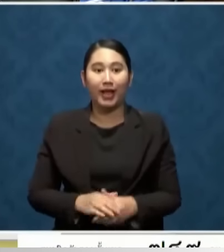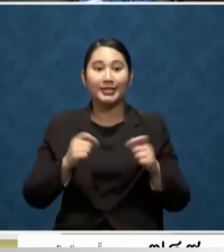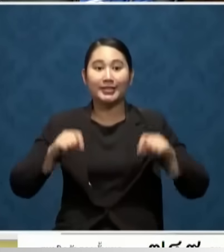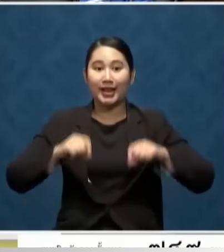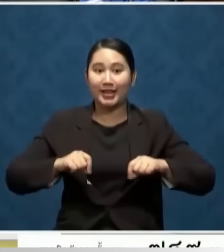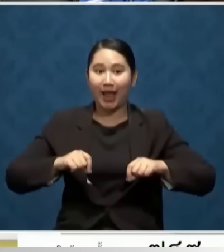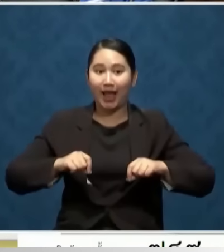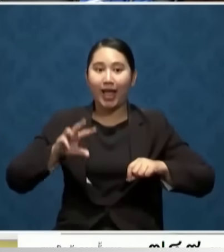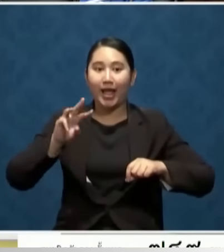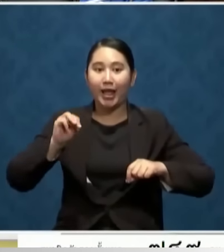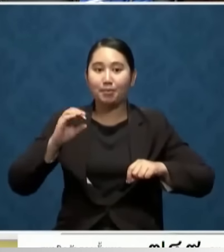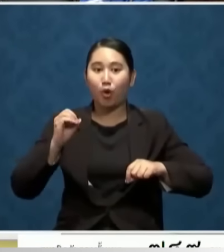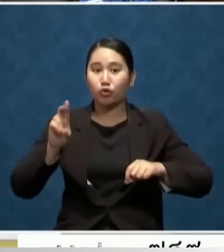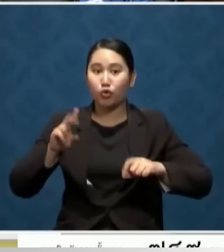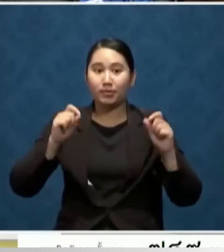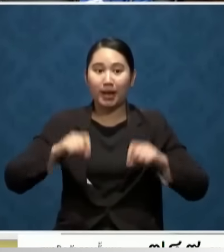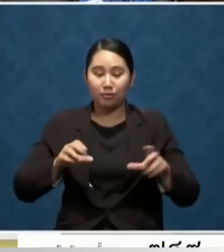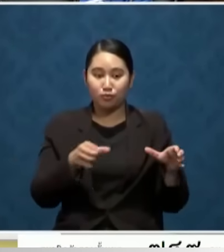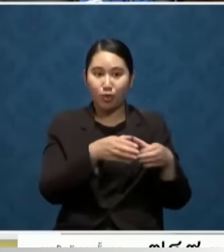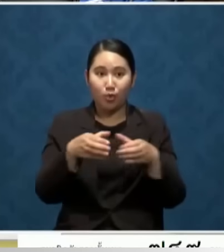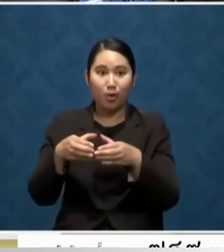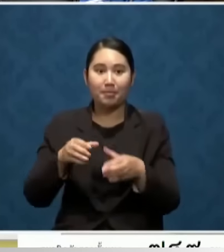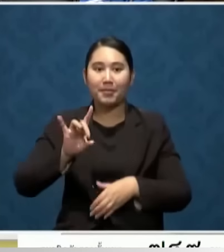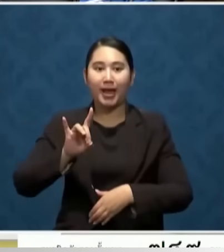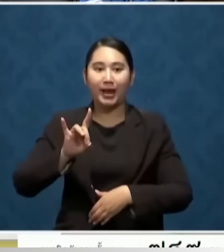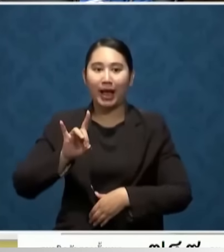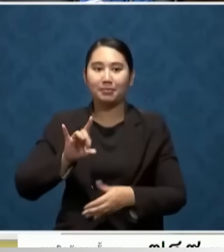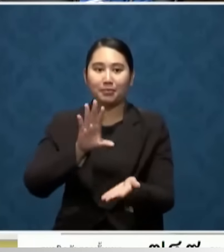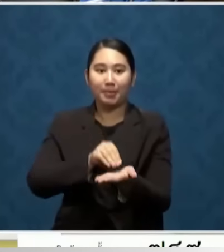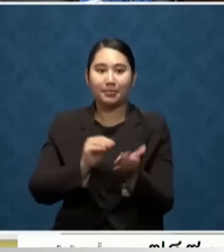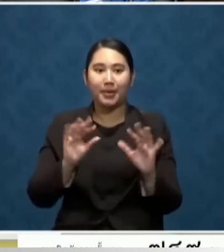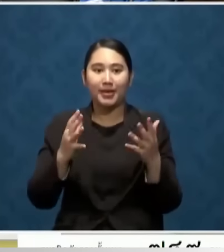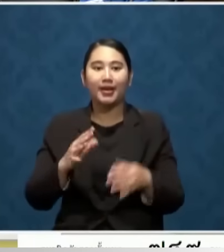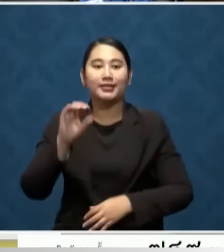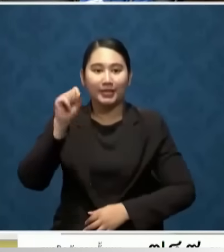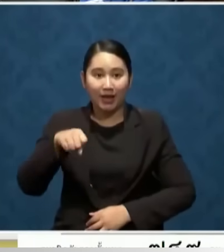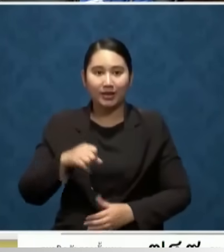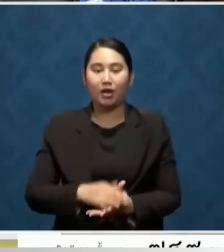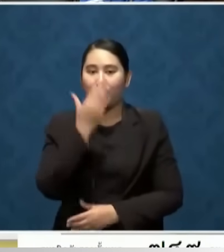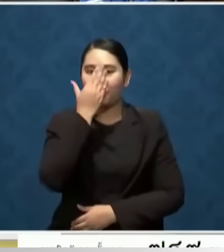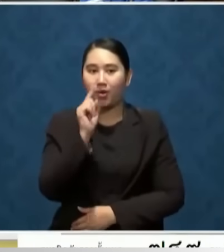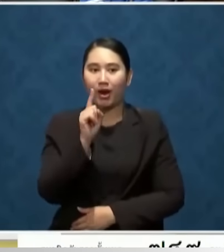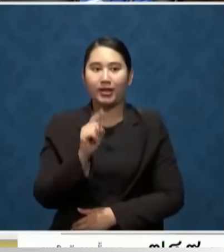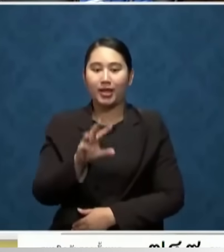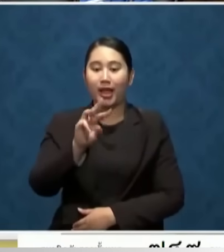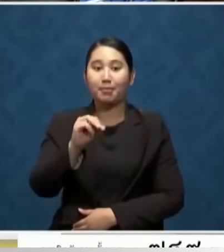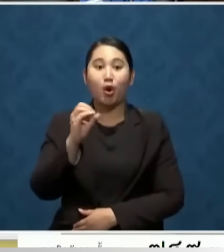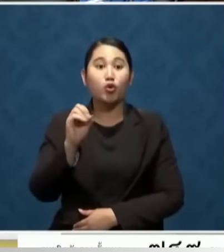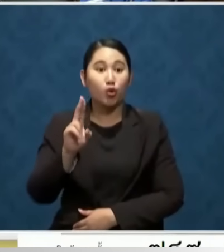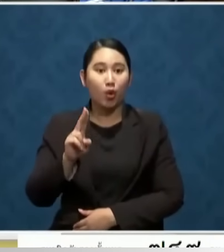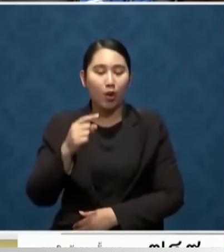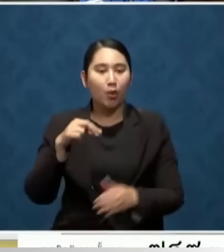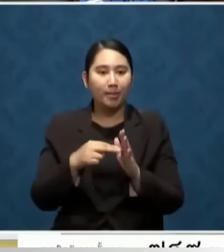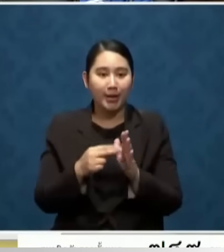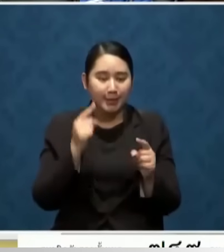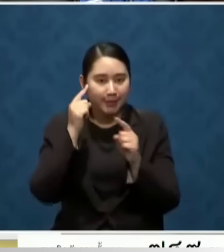MOU 8พรรคอย่างที่ท่านเข้าใจเพราะ MOU 8พรรคคือความเข้าใจร่วมกันของพวกเรา